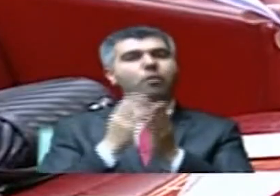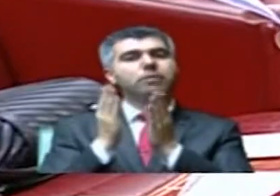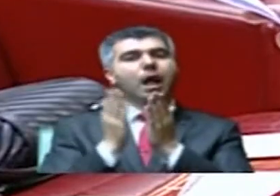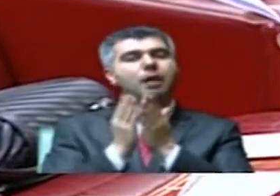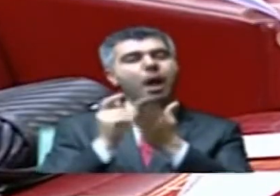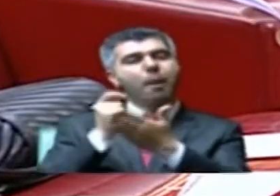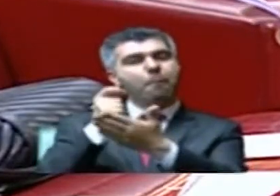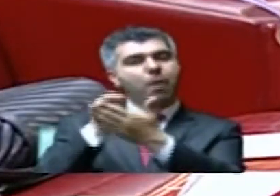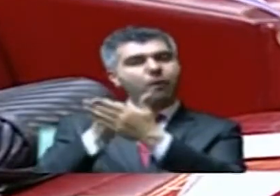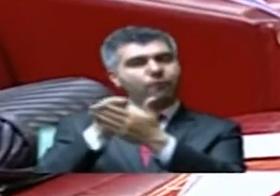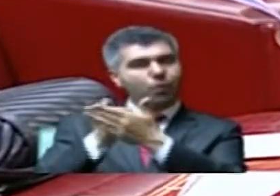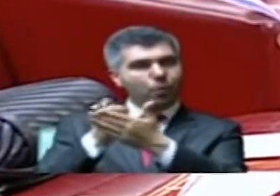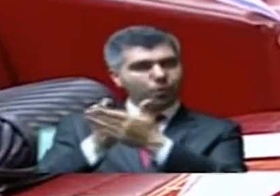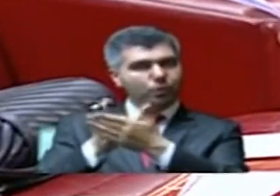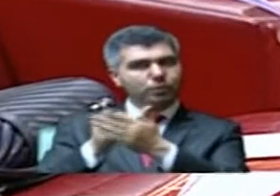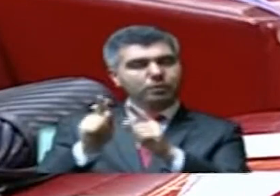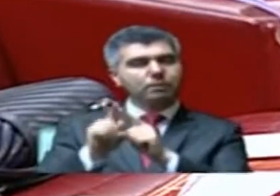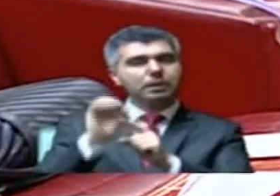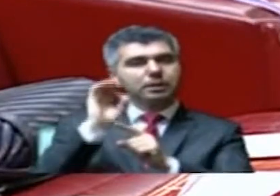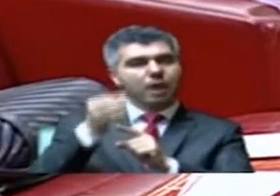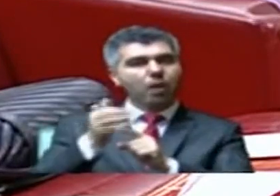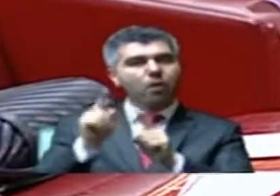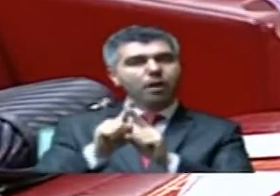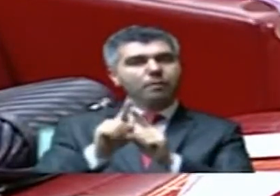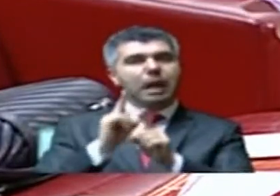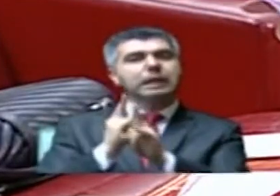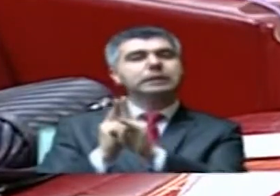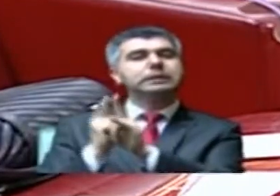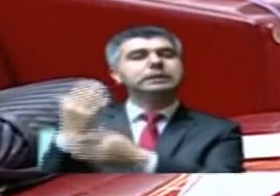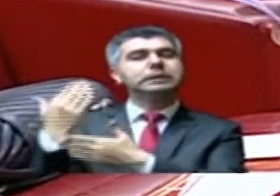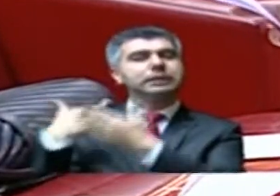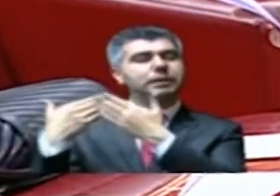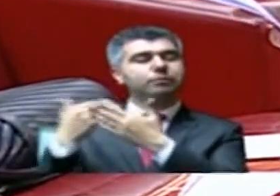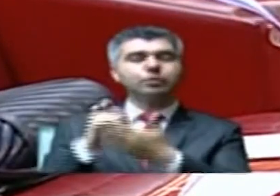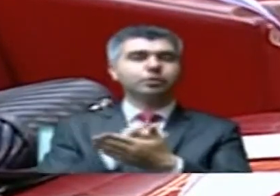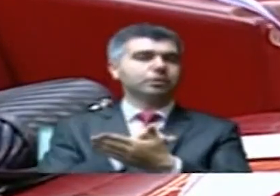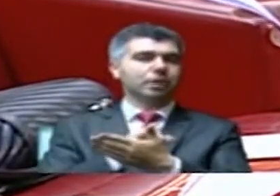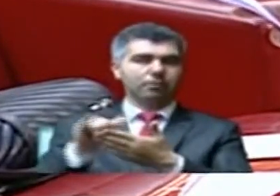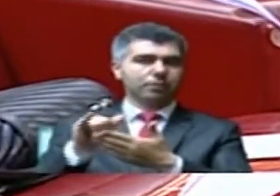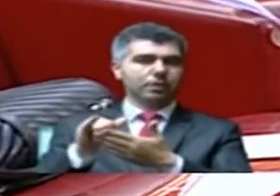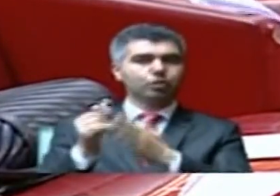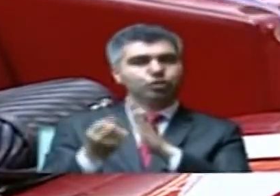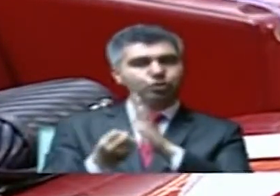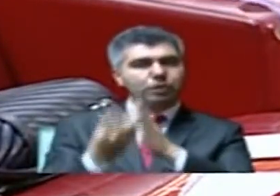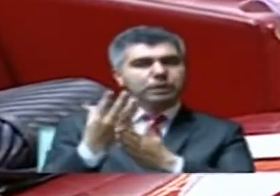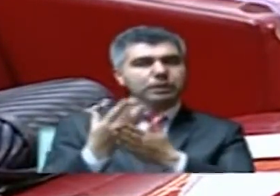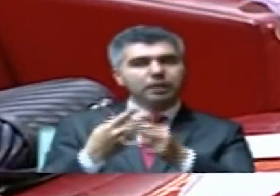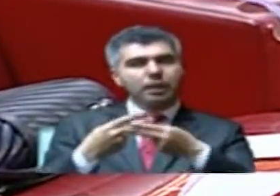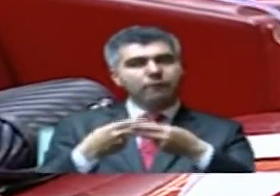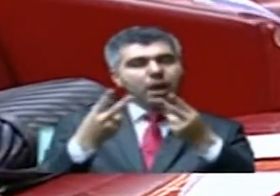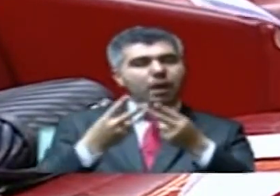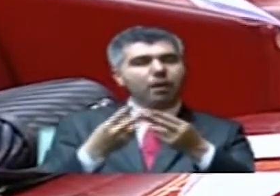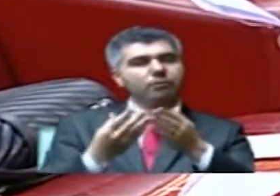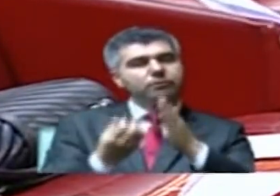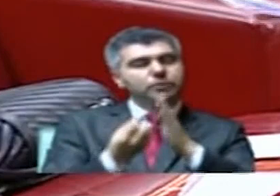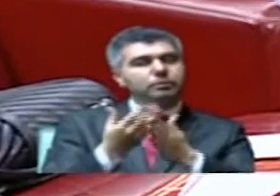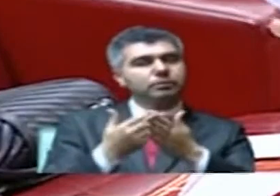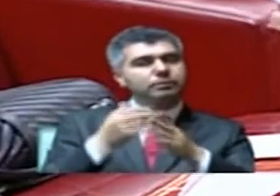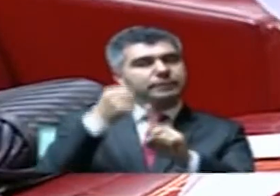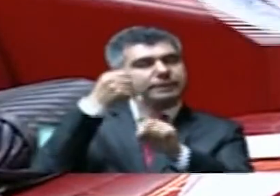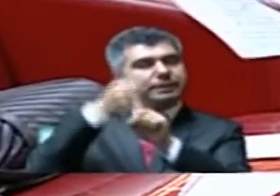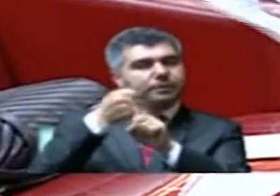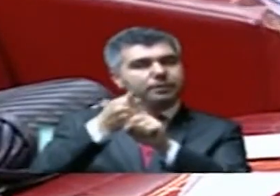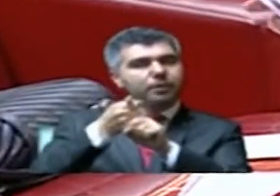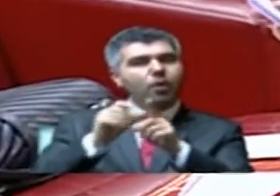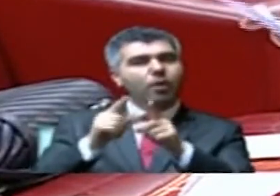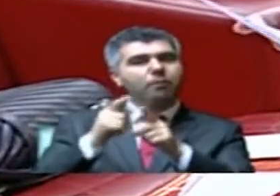تأهيل مراكز التدريب من نموذج إداري تقليدي يديره القطاع العام بمفرده إلى نموذج يساهم فيه